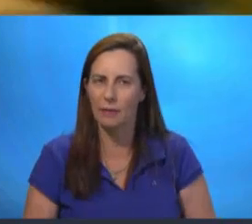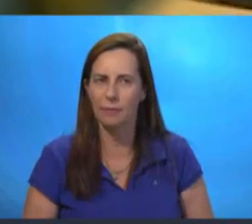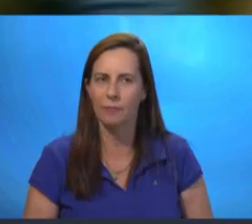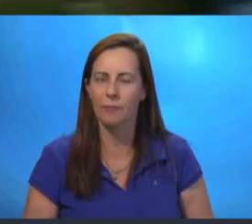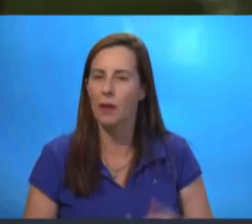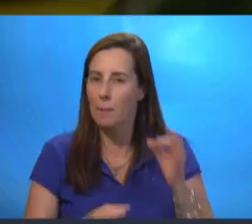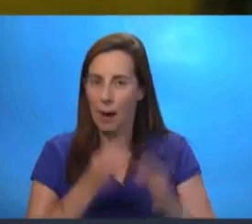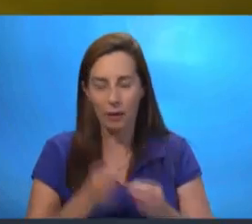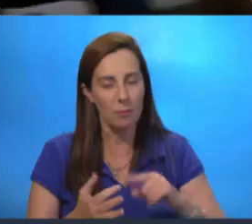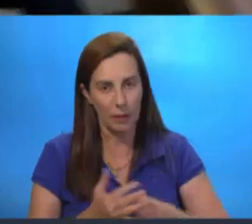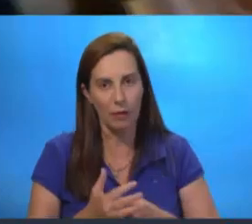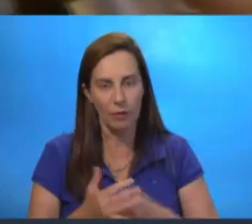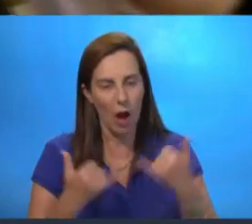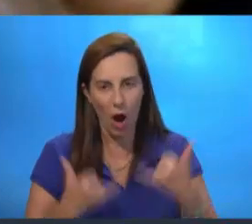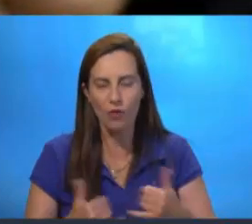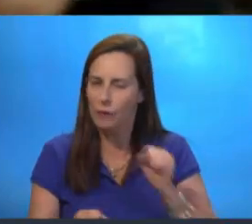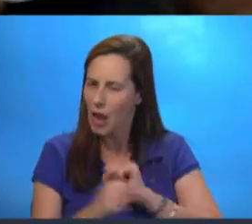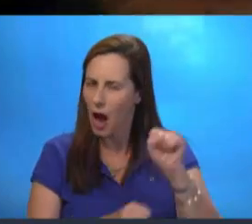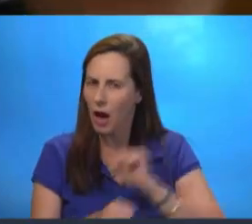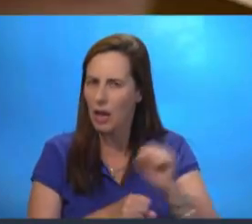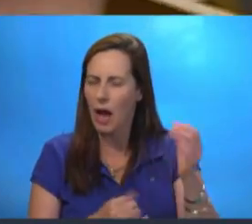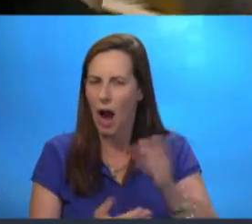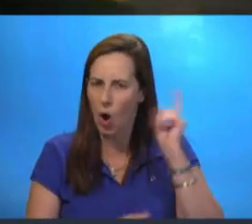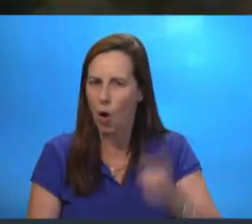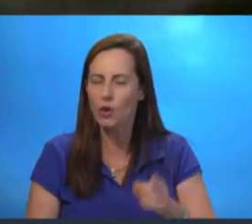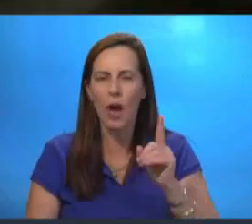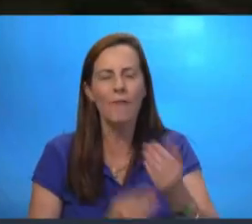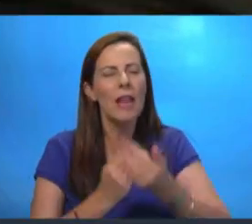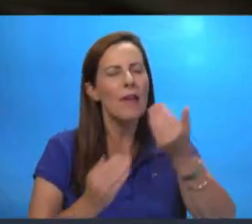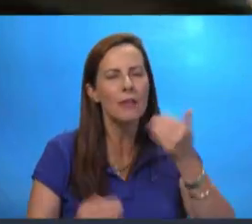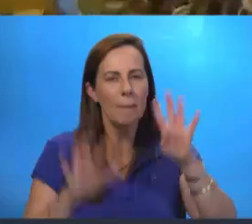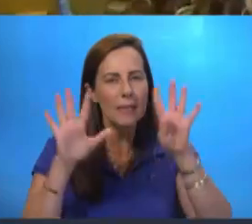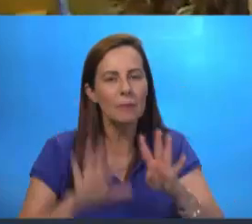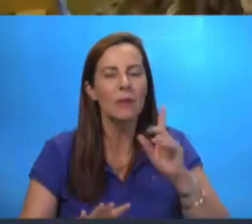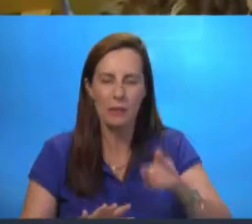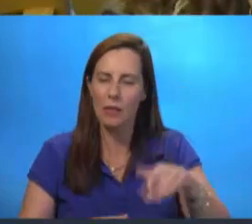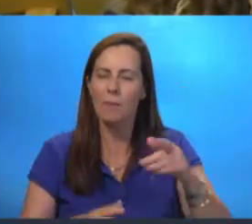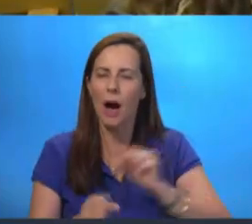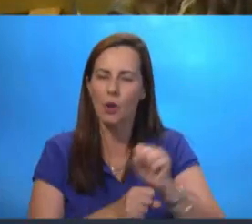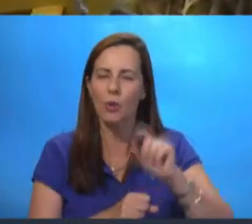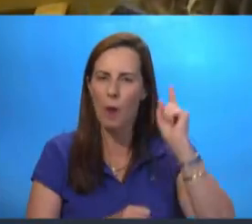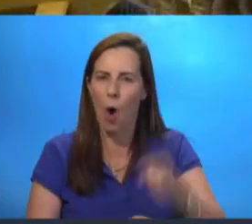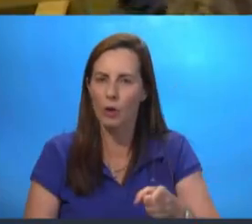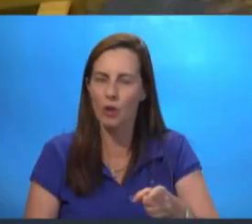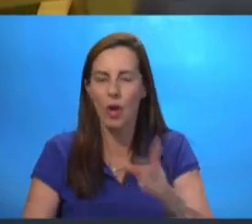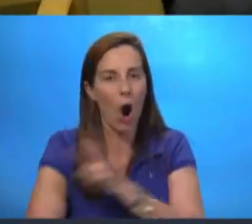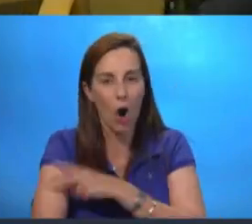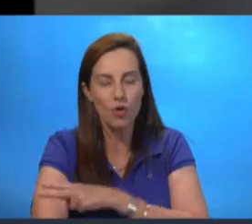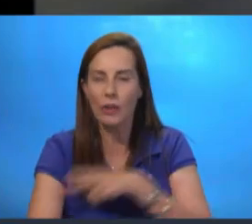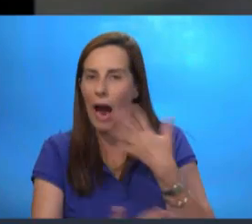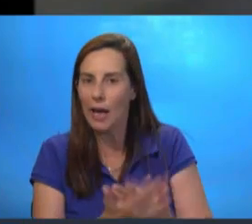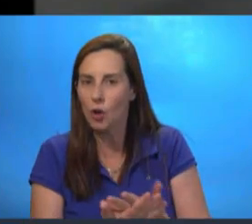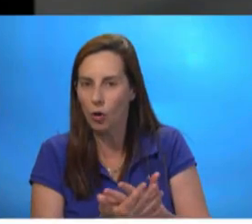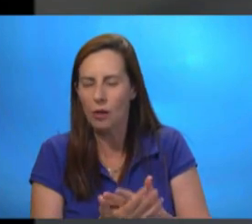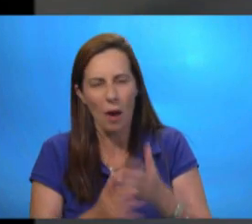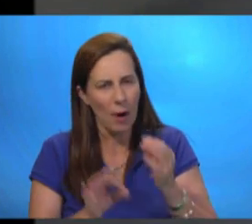בפרקליטות מתכוונים נכון לעכשיו להרער על פסק הדין, אבל עוד קודם בספטמבר צפויים הטיעונים לעונש. השוטרות, העדות, ממש